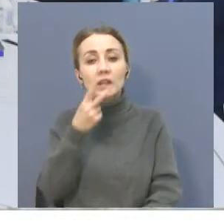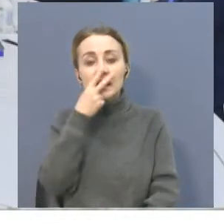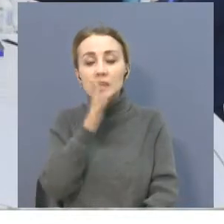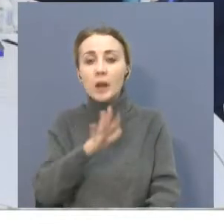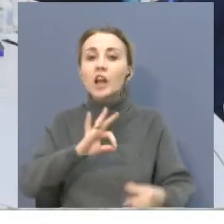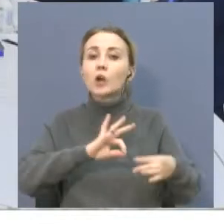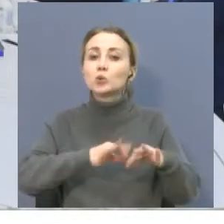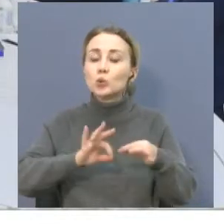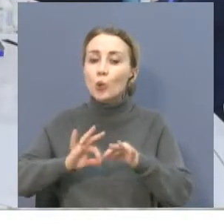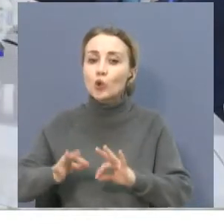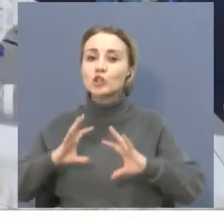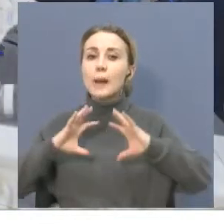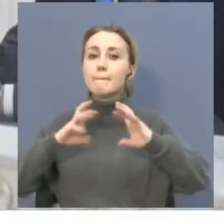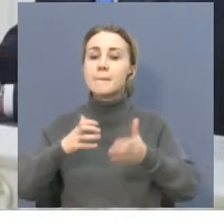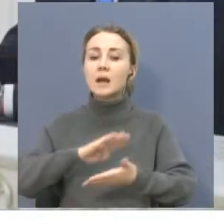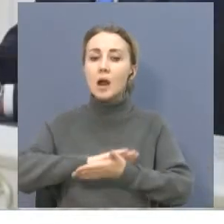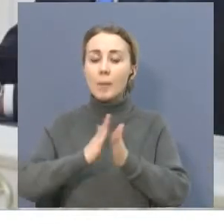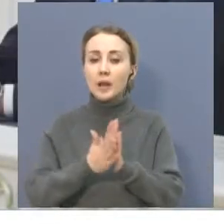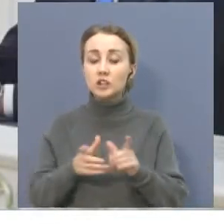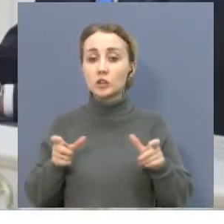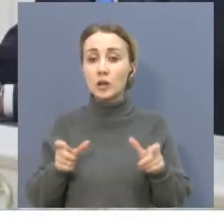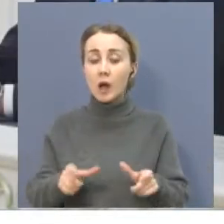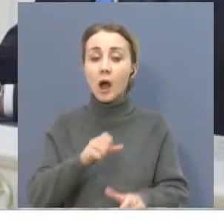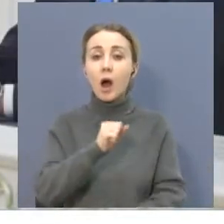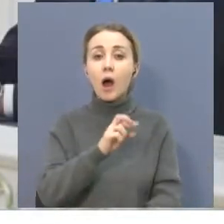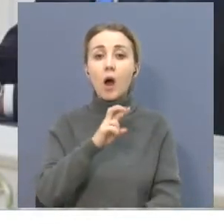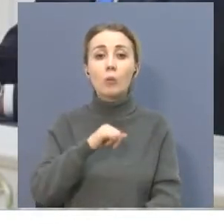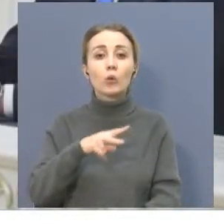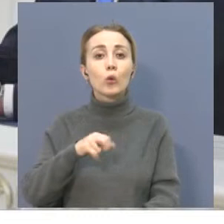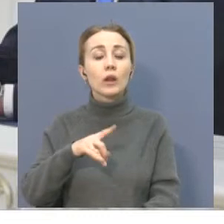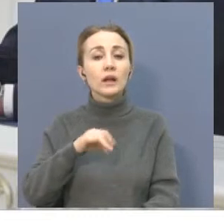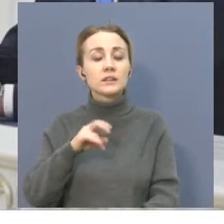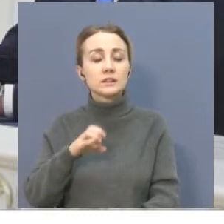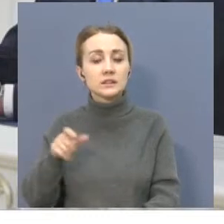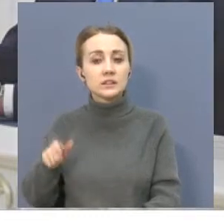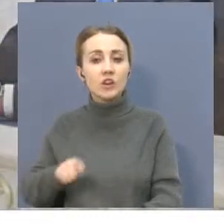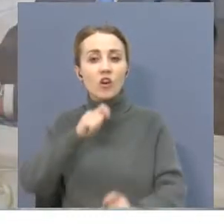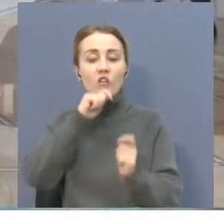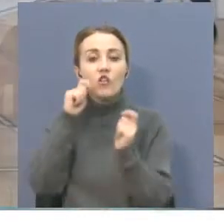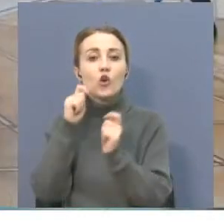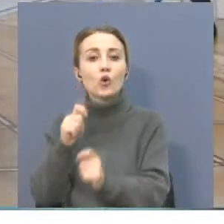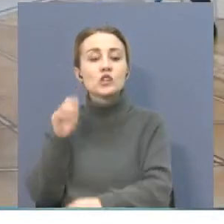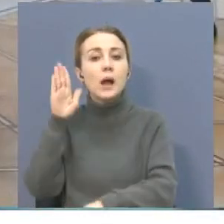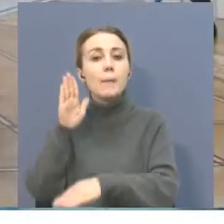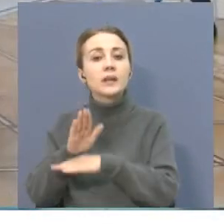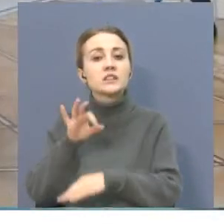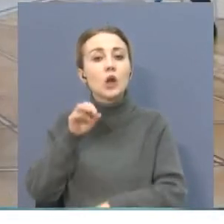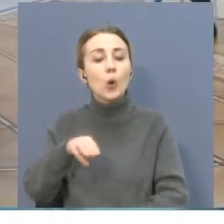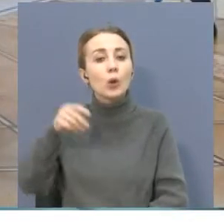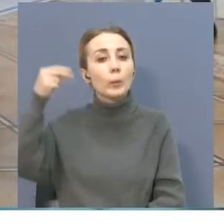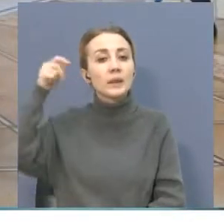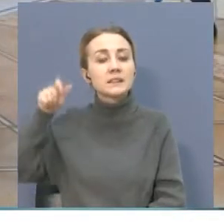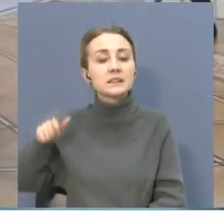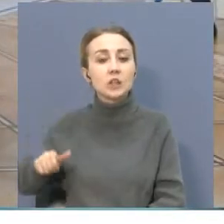Ал көрші ел дипломаты Өзбекстан президентінің қазақ басшысына сәлемін жолдап, Ташкентте өтетін Орталық Азия және Оңтүстік Азия өңірлік